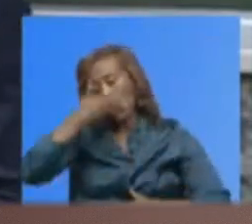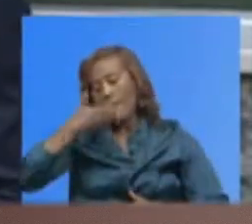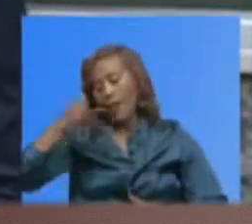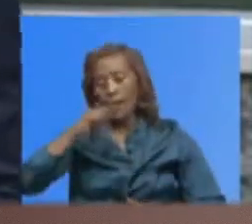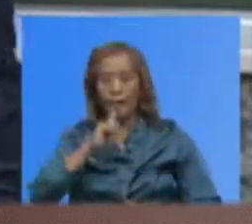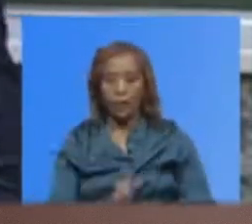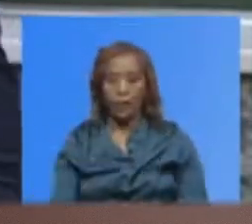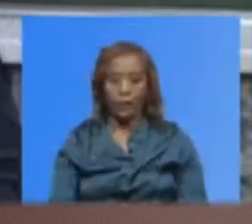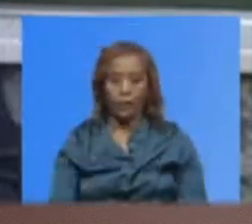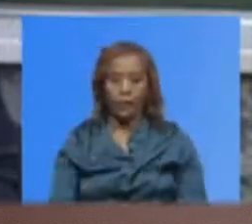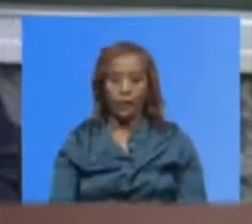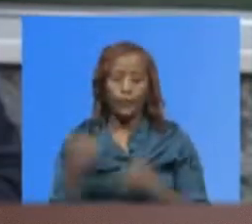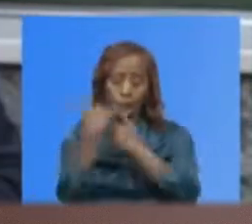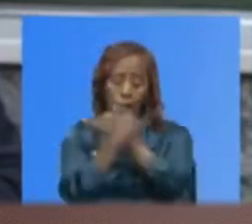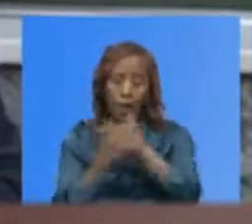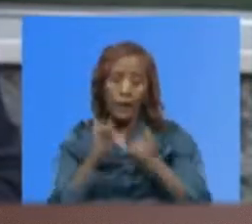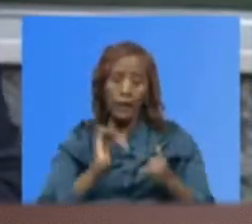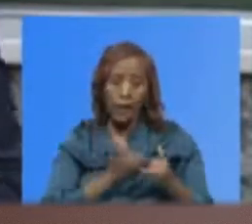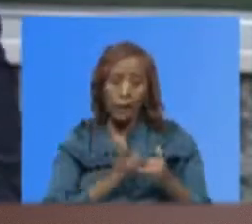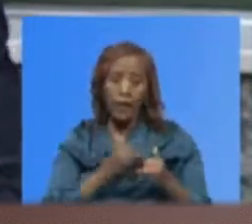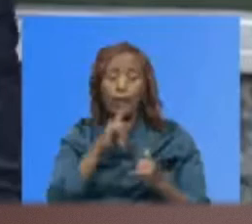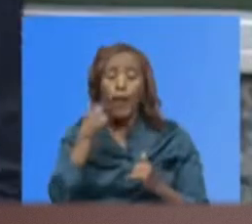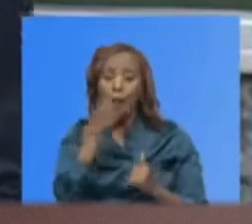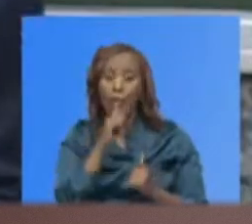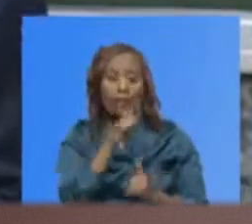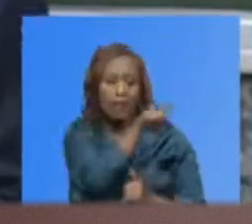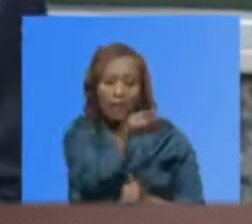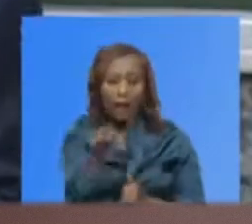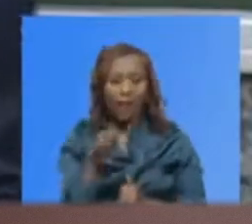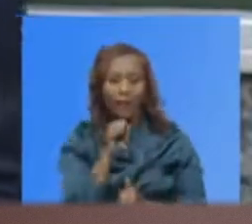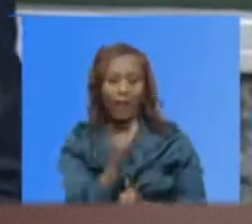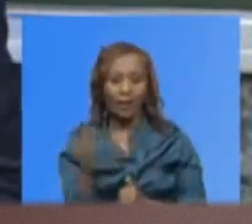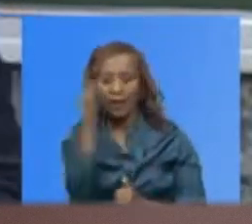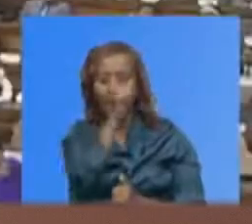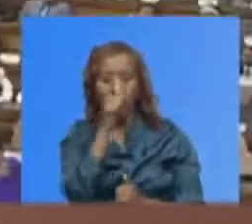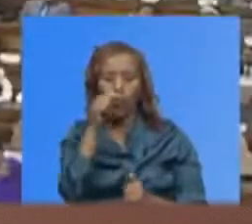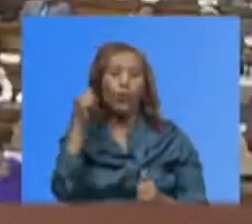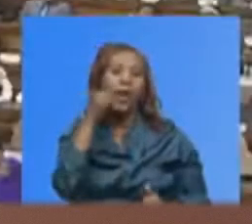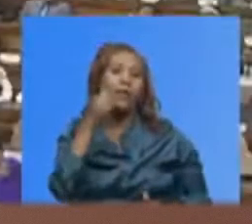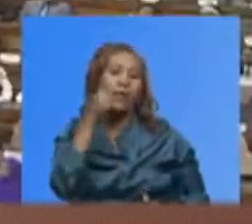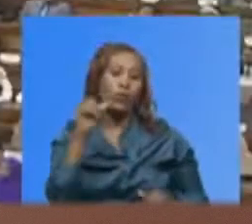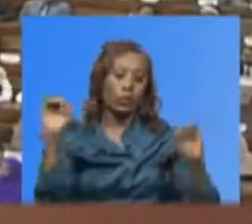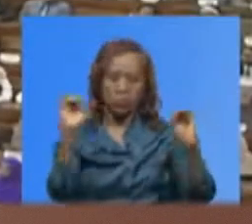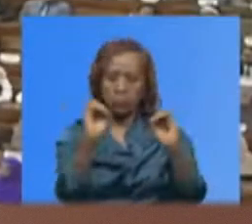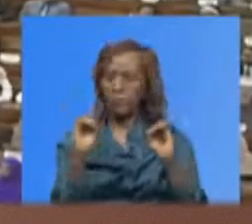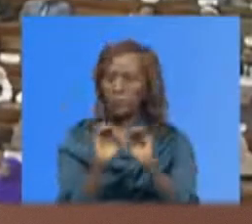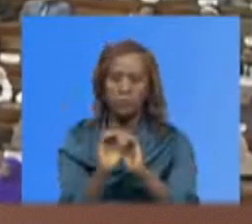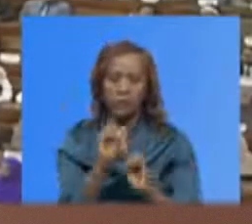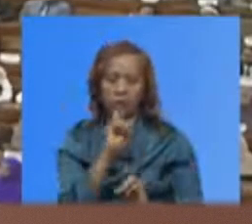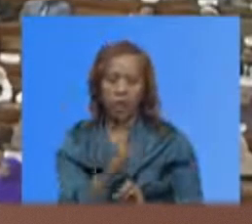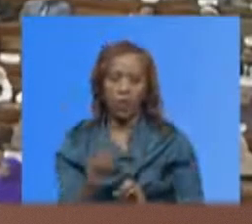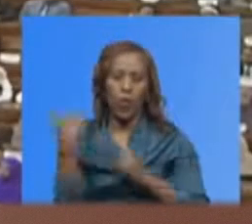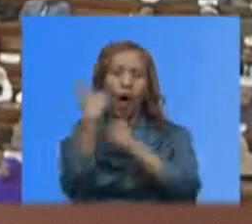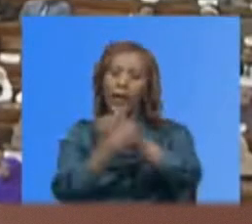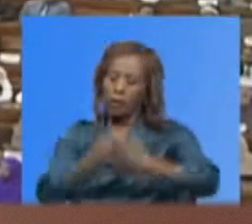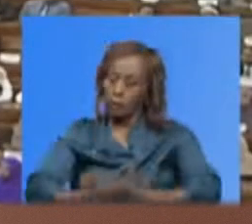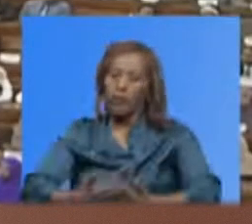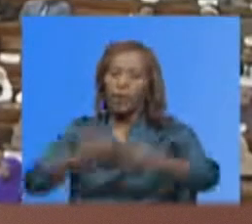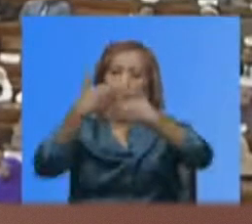ነው። አገራዊ ማንነታችን ያለናንተ ያለ ኢትዮጵያውያን ሴቶች ምንም ነው። አገሪቷን